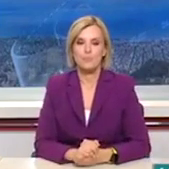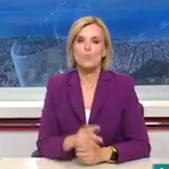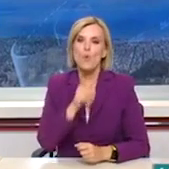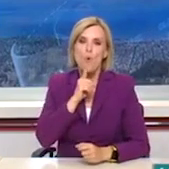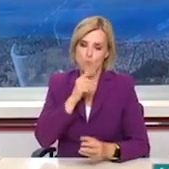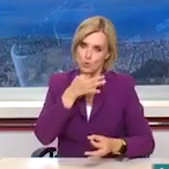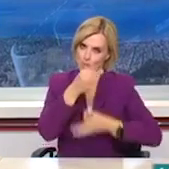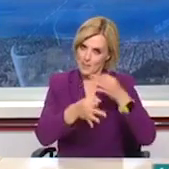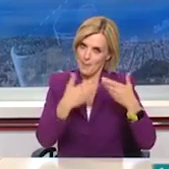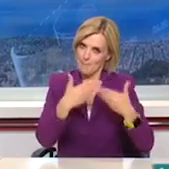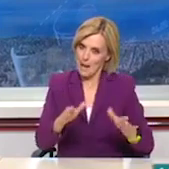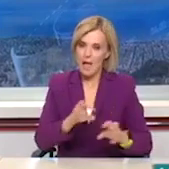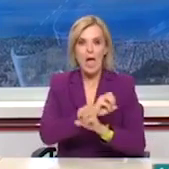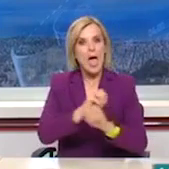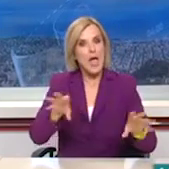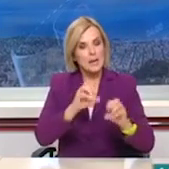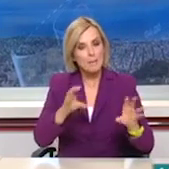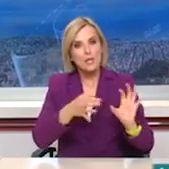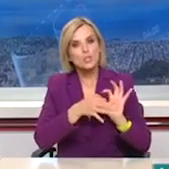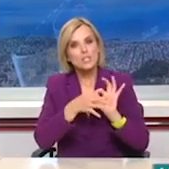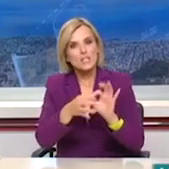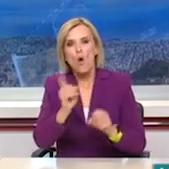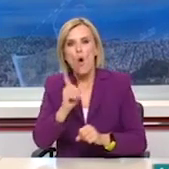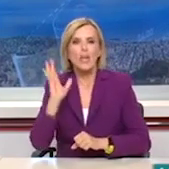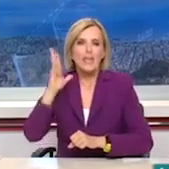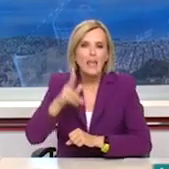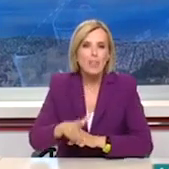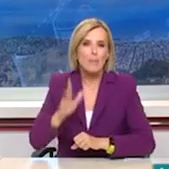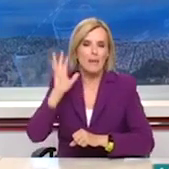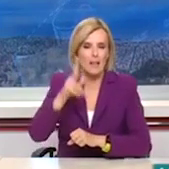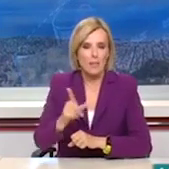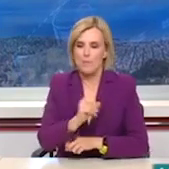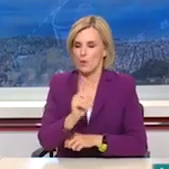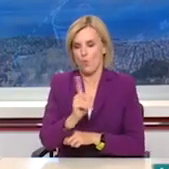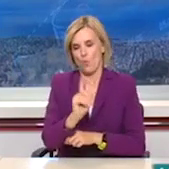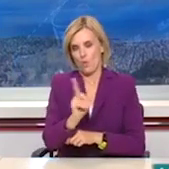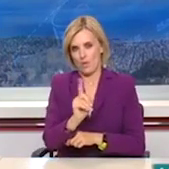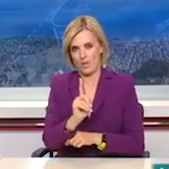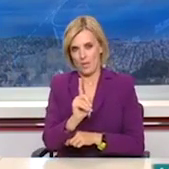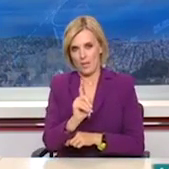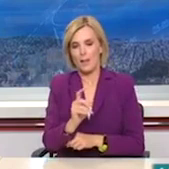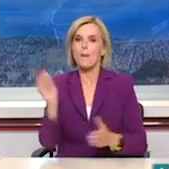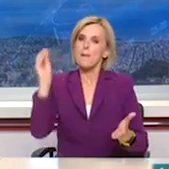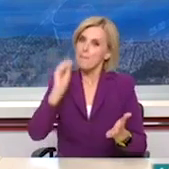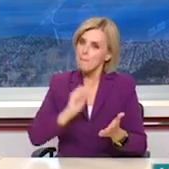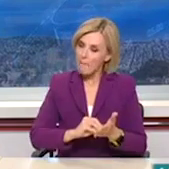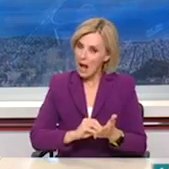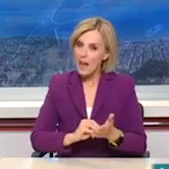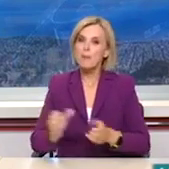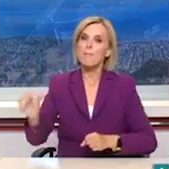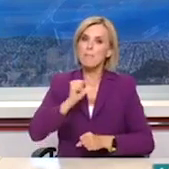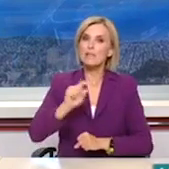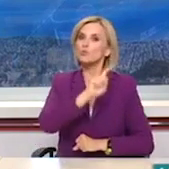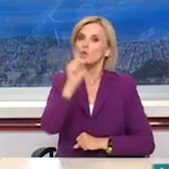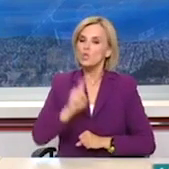είπε ο κύριος καθηγητής, οι ενημερώσεις θα συνεχιστούν, όχι όμως με τον έκτακτο χαρακτήρα που είχαμε μέχρι σήμερα. Έχουμε επανέλθει σε μεγάλο μέρος στη νέα